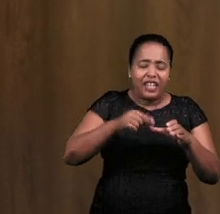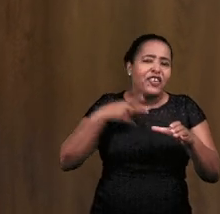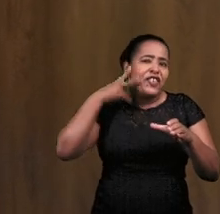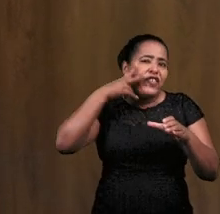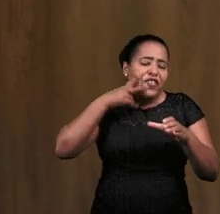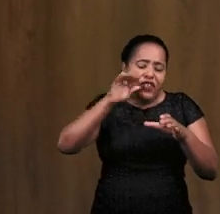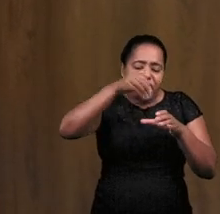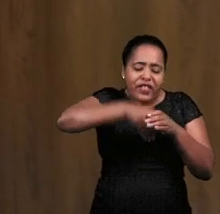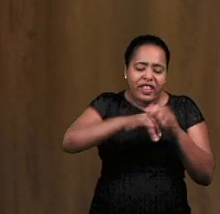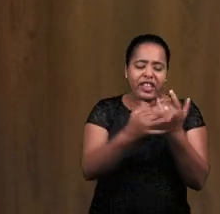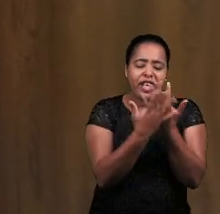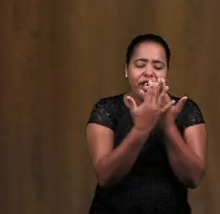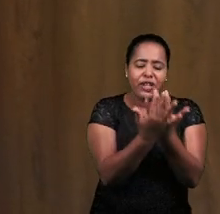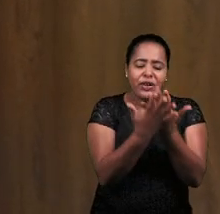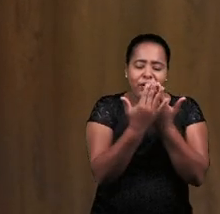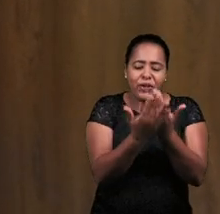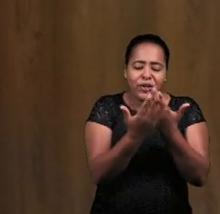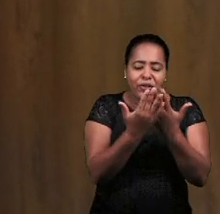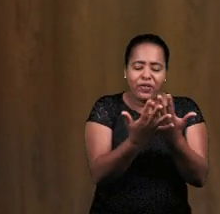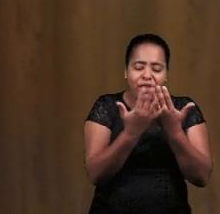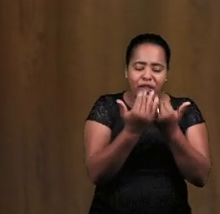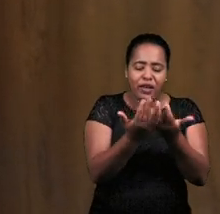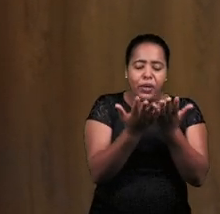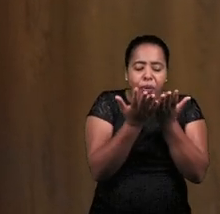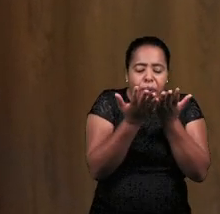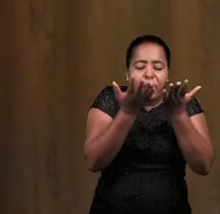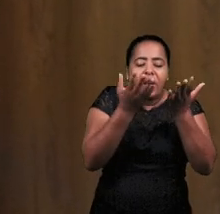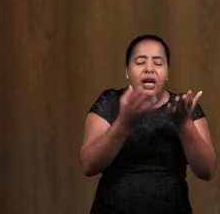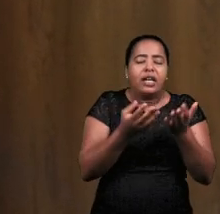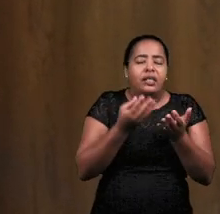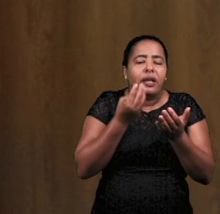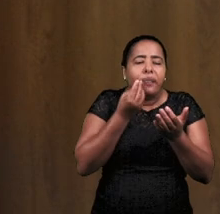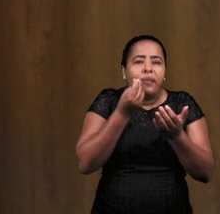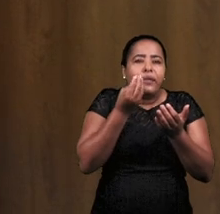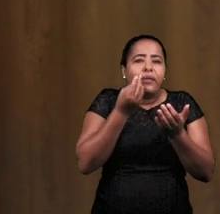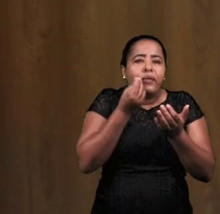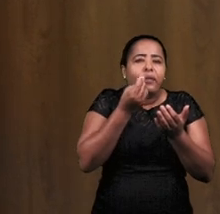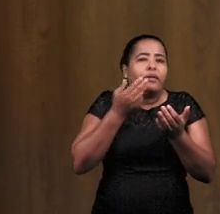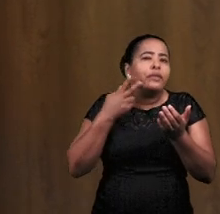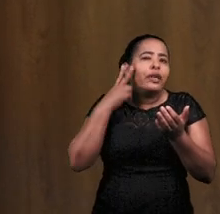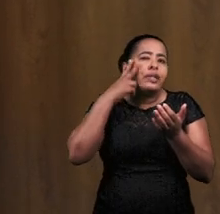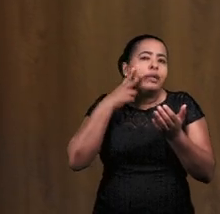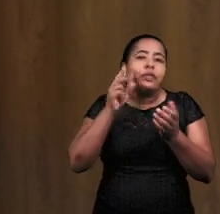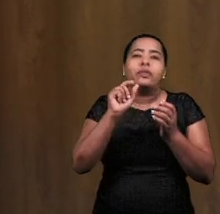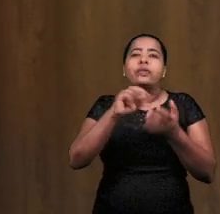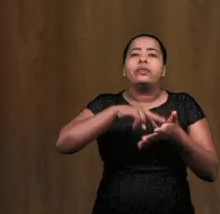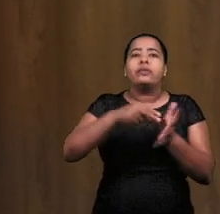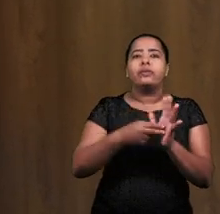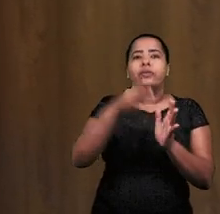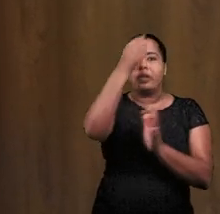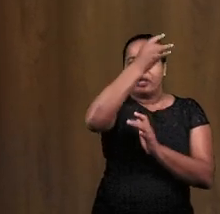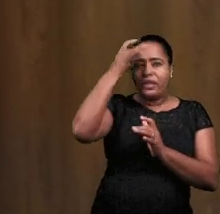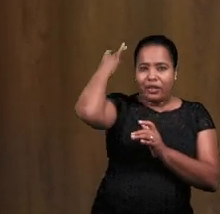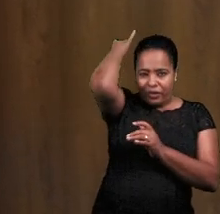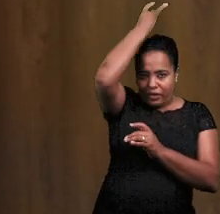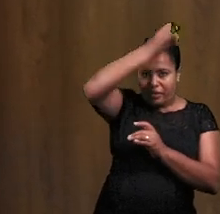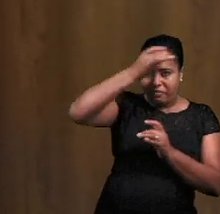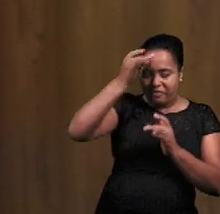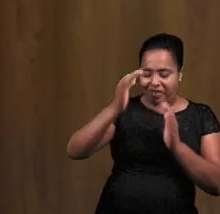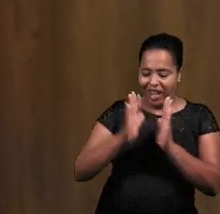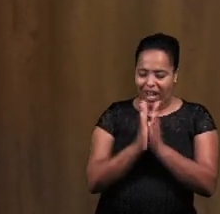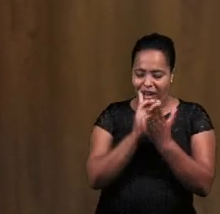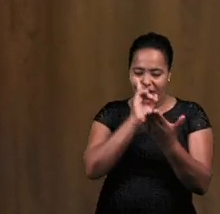morceaux de raisin. Elle portait le goût du vin. La parole révélée, c'est cette parole travaillée dans